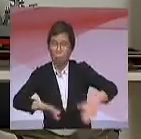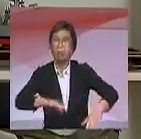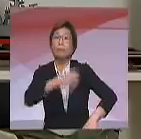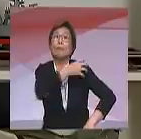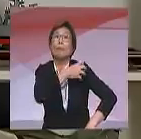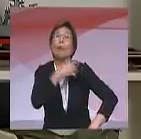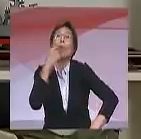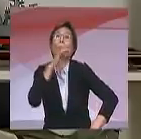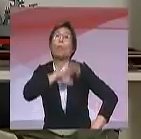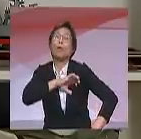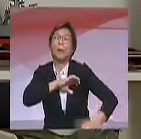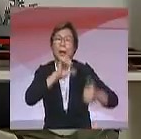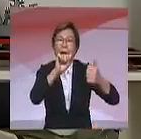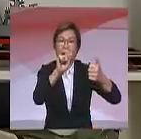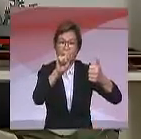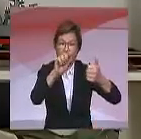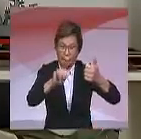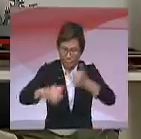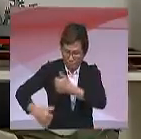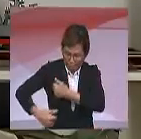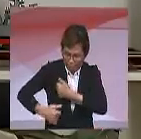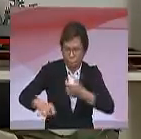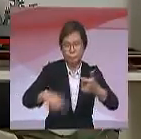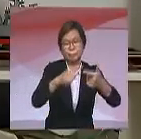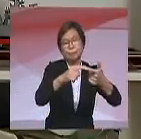PDRM, ATM Angkatan Tentera Malaysia,